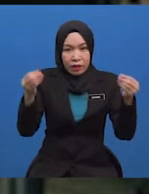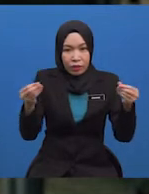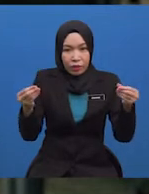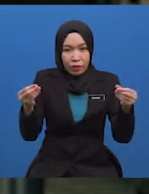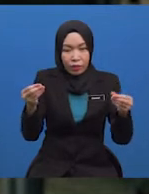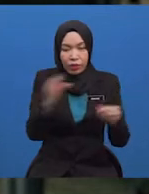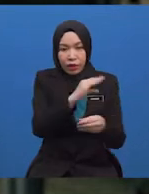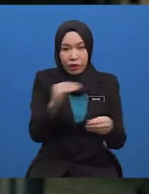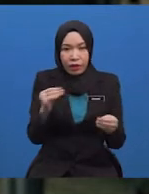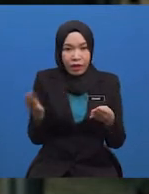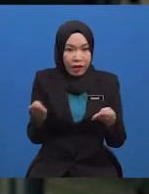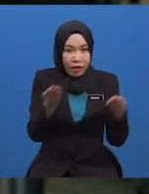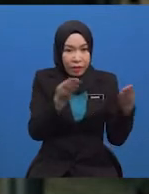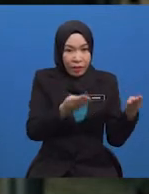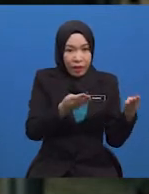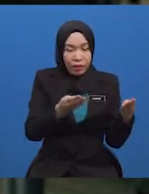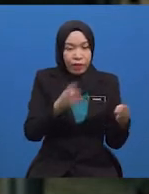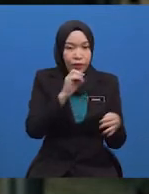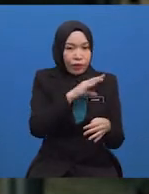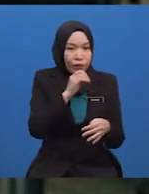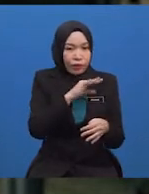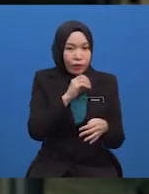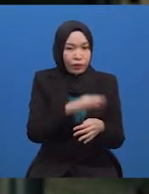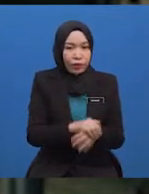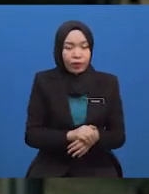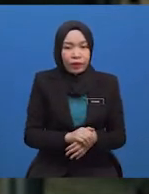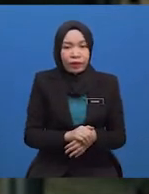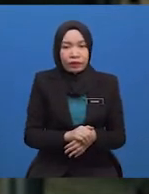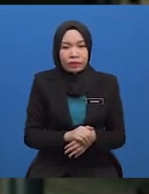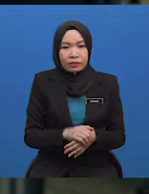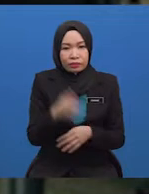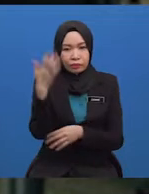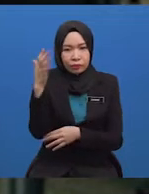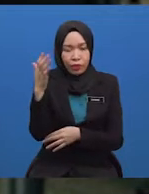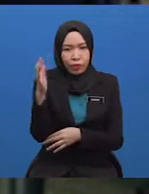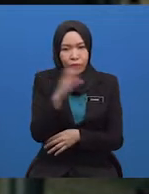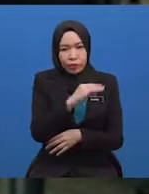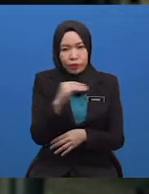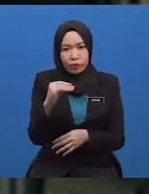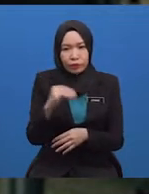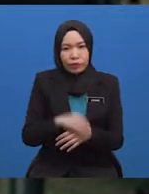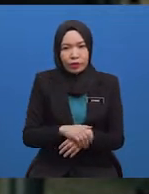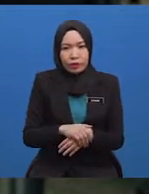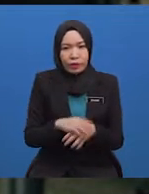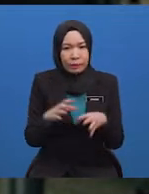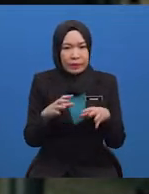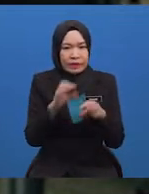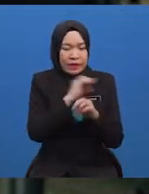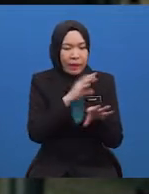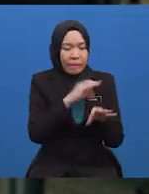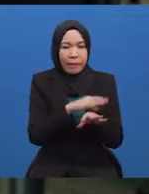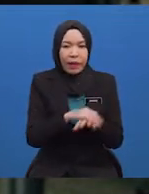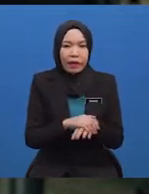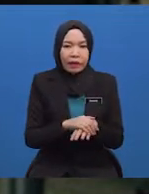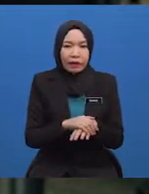bahan-bahan hakisan seperti ranting kayu, daun kering dan kelodak ke kawasan tanah rendah dan ke